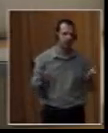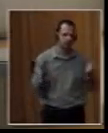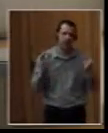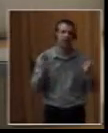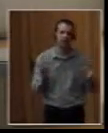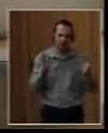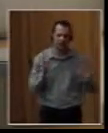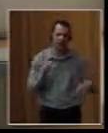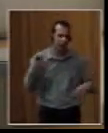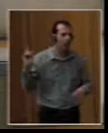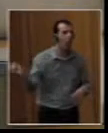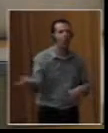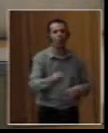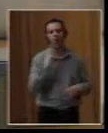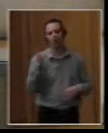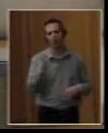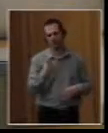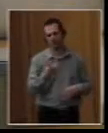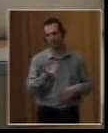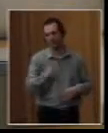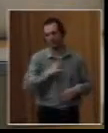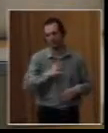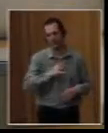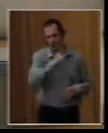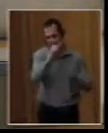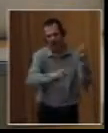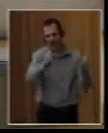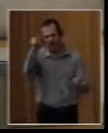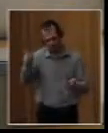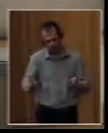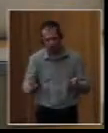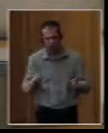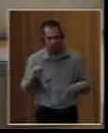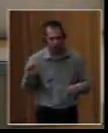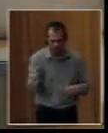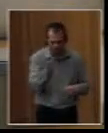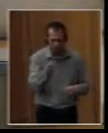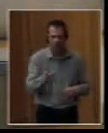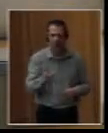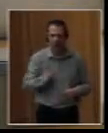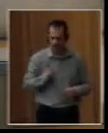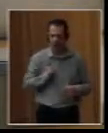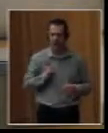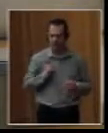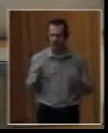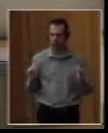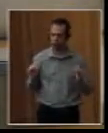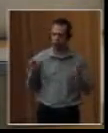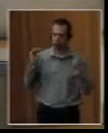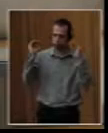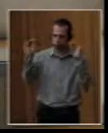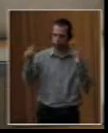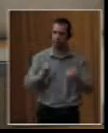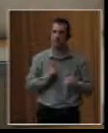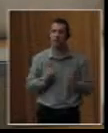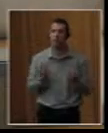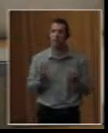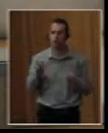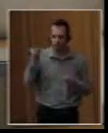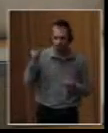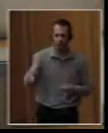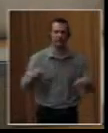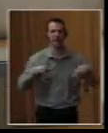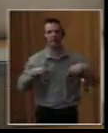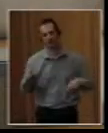όλοι οι πολίτες έχουμε υψηλές προσδοκίες από αυτήν τη